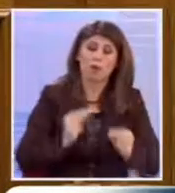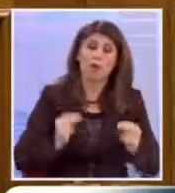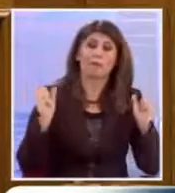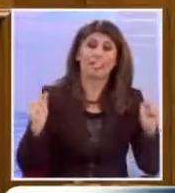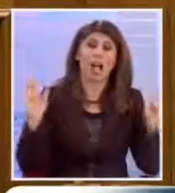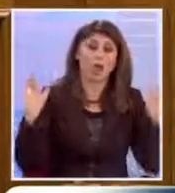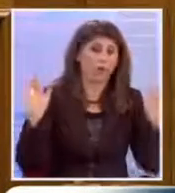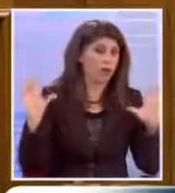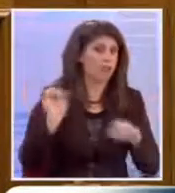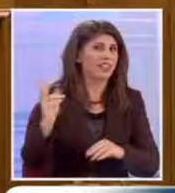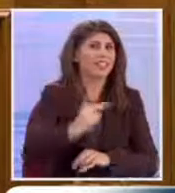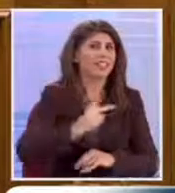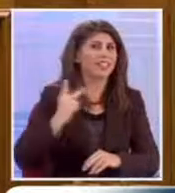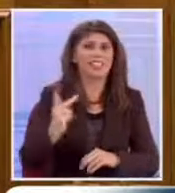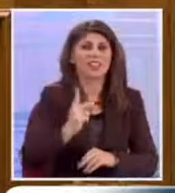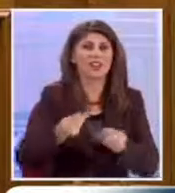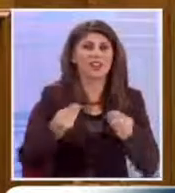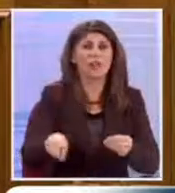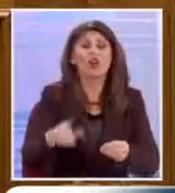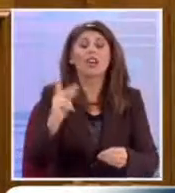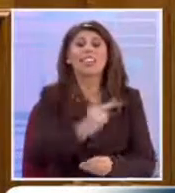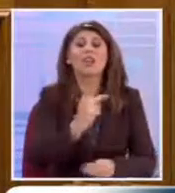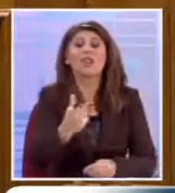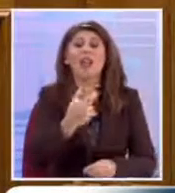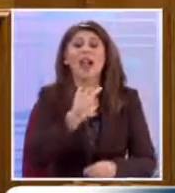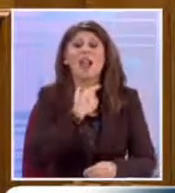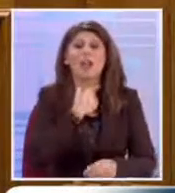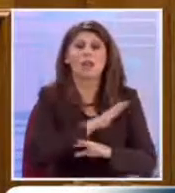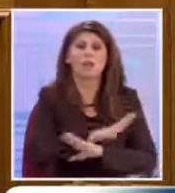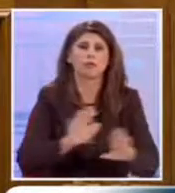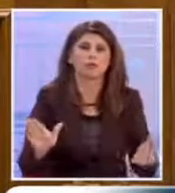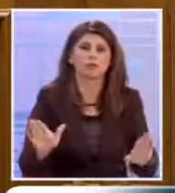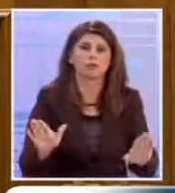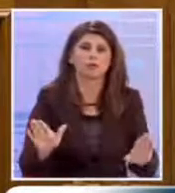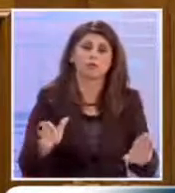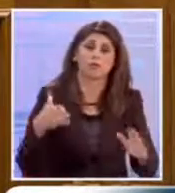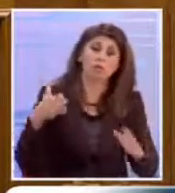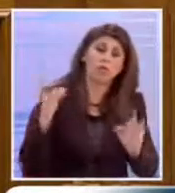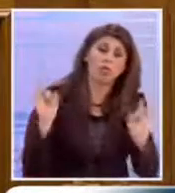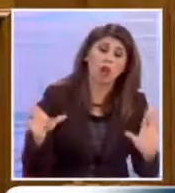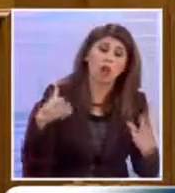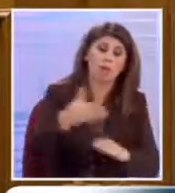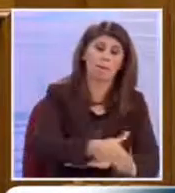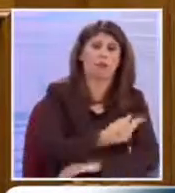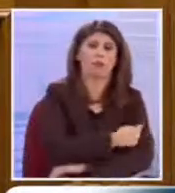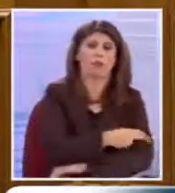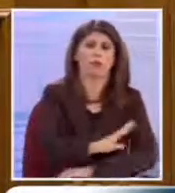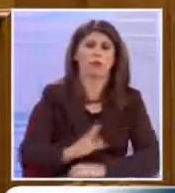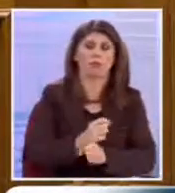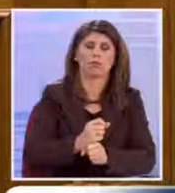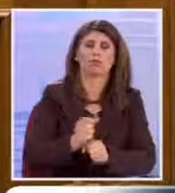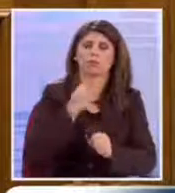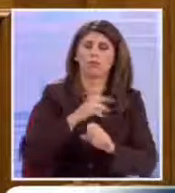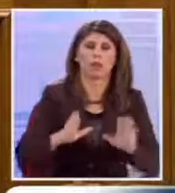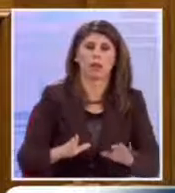δωρεάν, δεν είναι κοινωνική παροχή, είναι κοινωνική ανάγκη, κυρίες και κύριοι της κυβέρνησης. Πείτε μου κάτι ακόμα, πώς μπορούν να πιστέψουν οι πολίτες στο